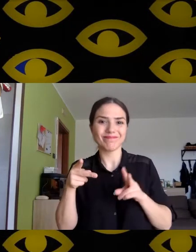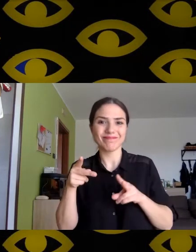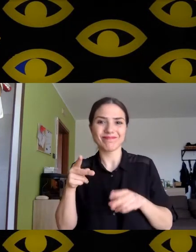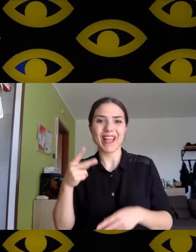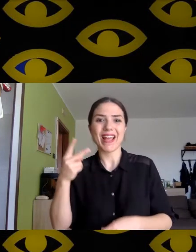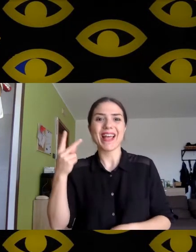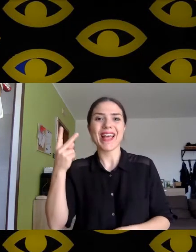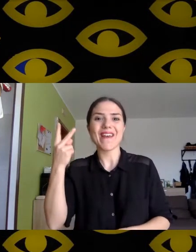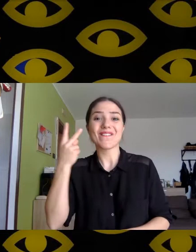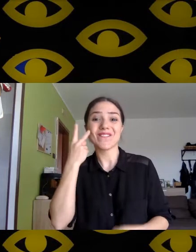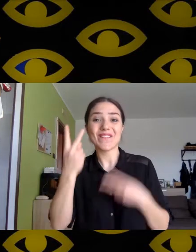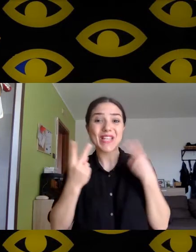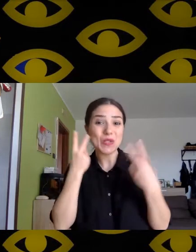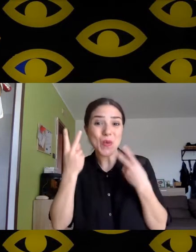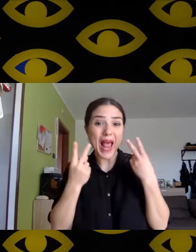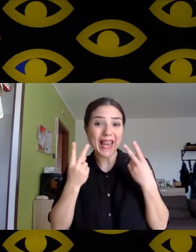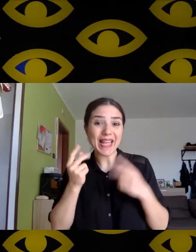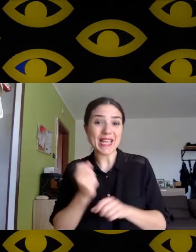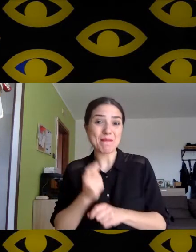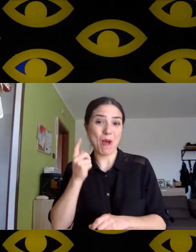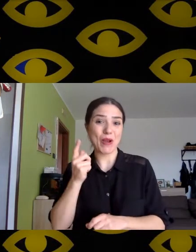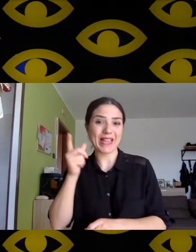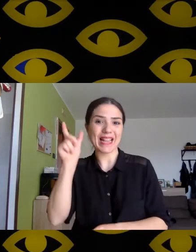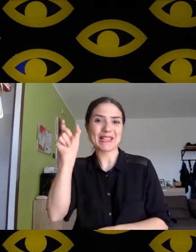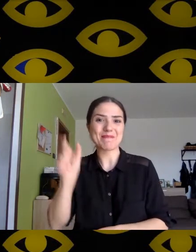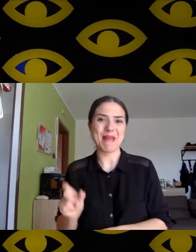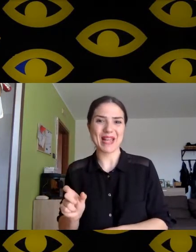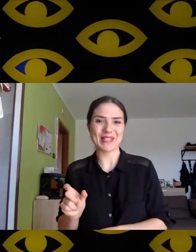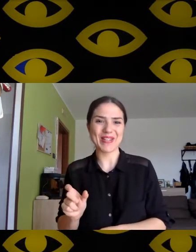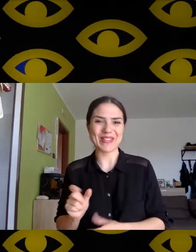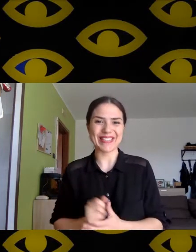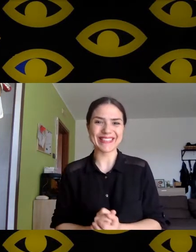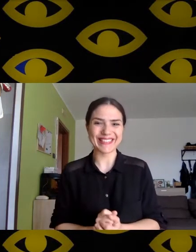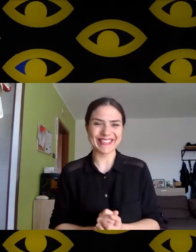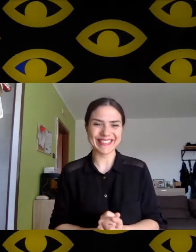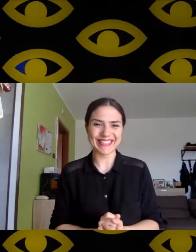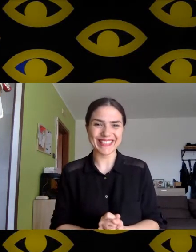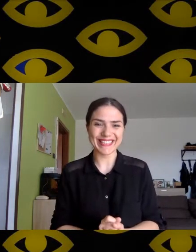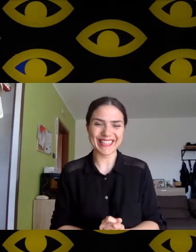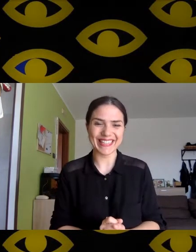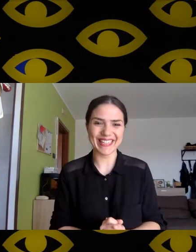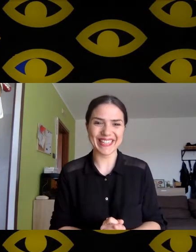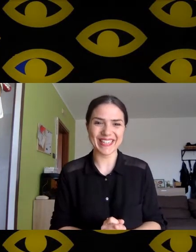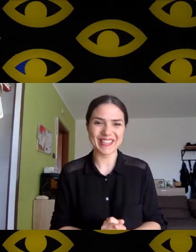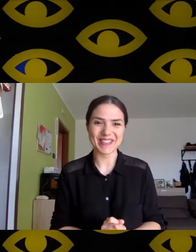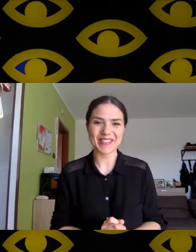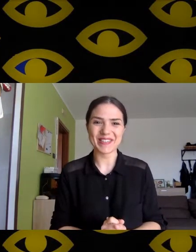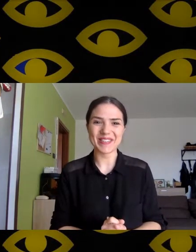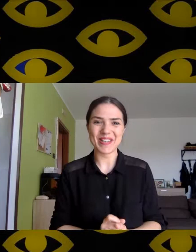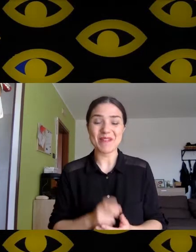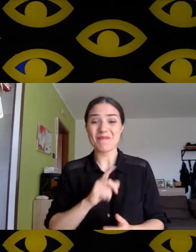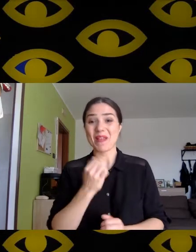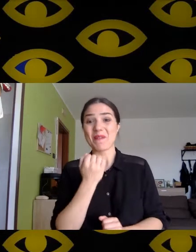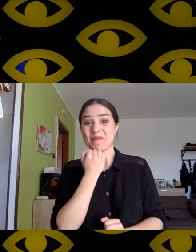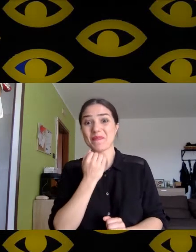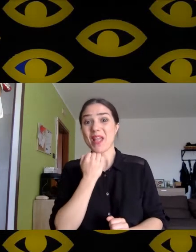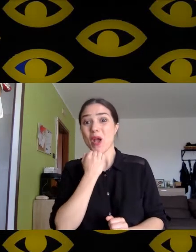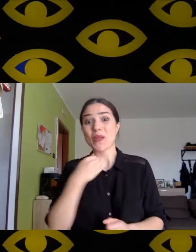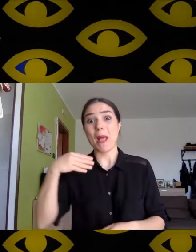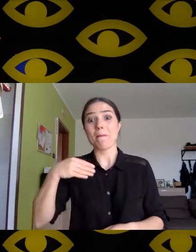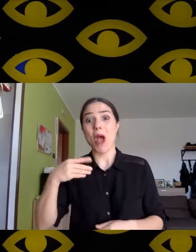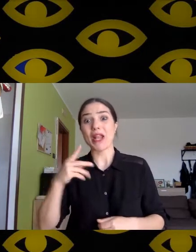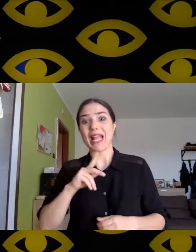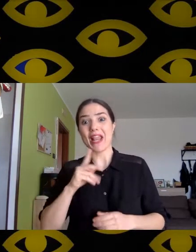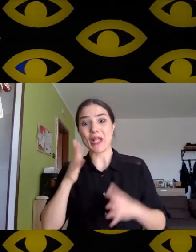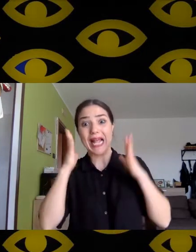che Monica riesca e non mi maledica per questi mix di linguaggi e di lingue e di gesti